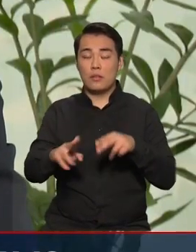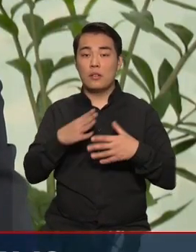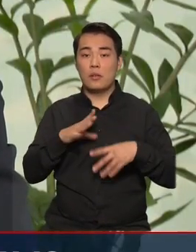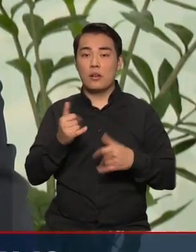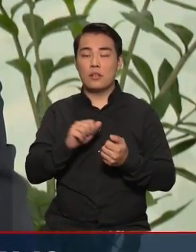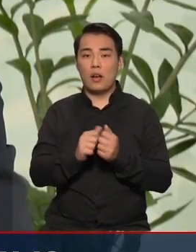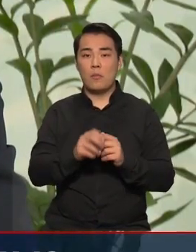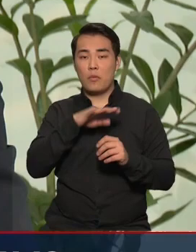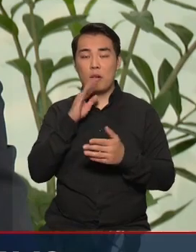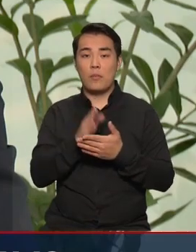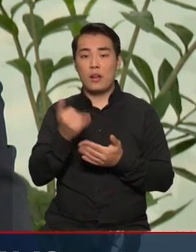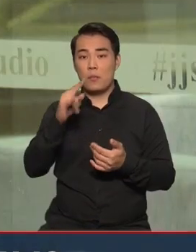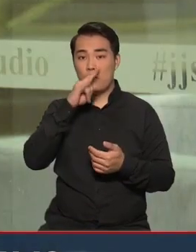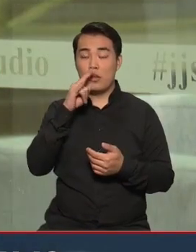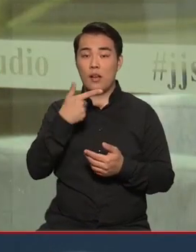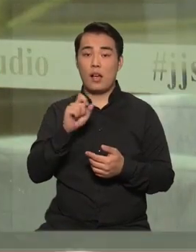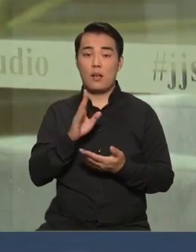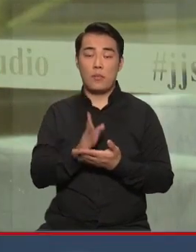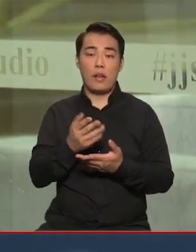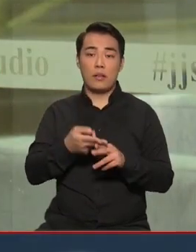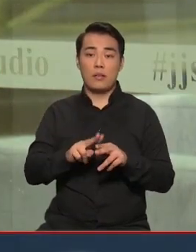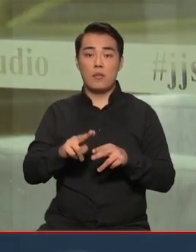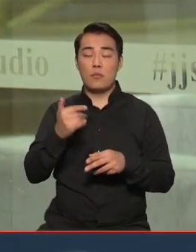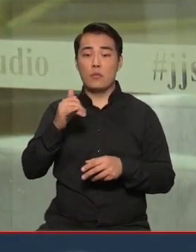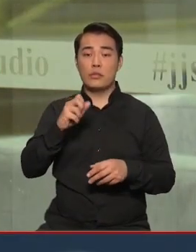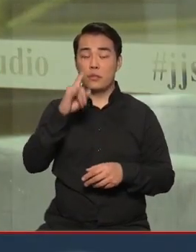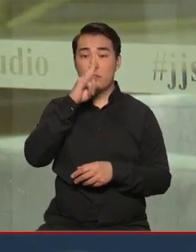жатыр. Одан кейін мұнайдамыз бізде. Мұнайда уже